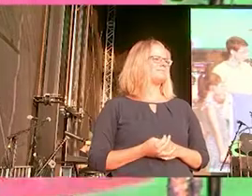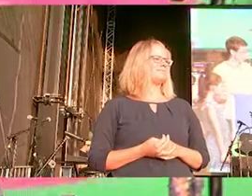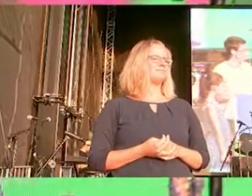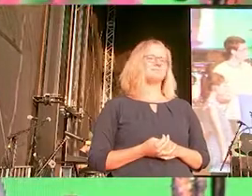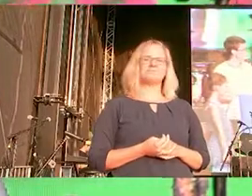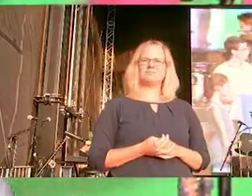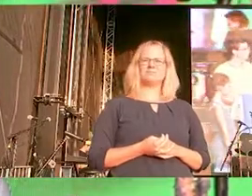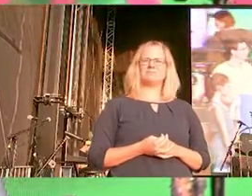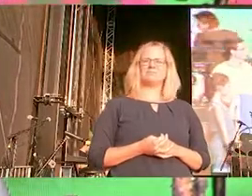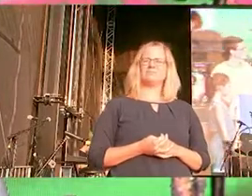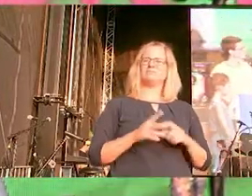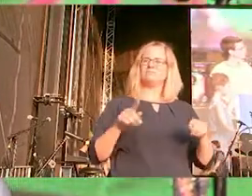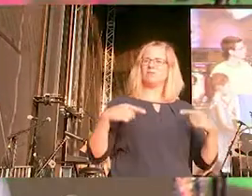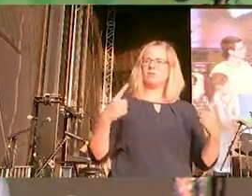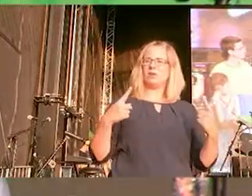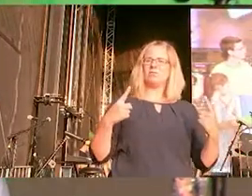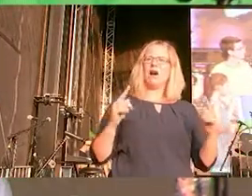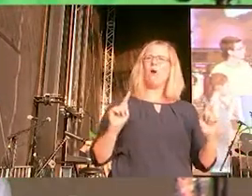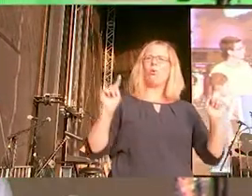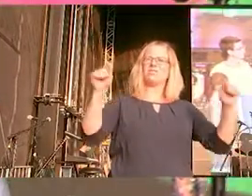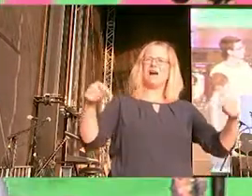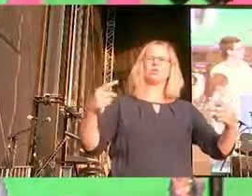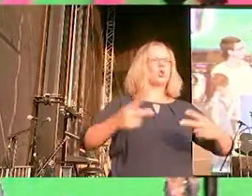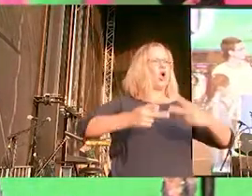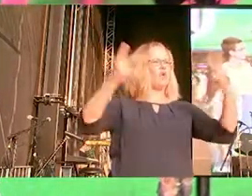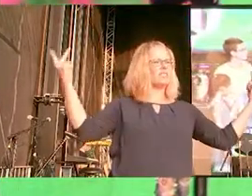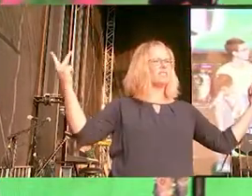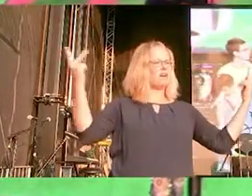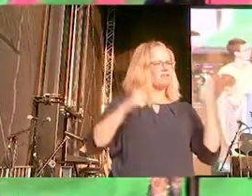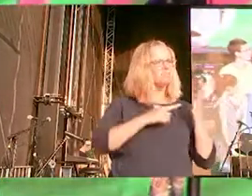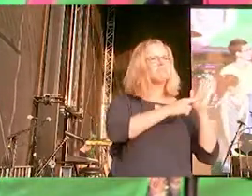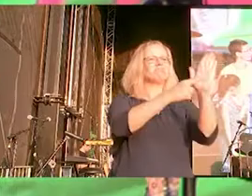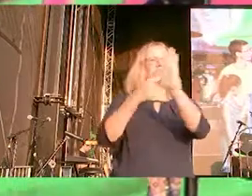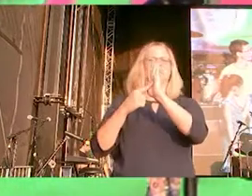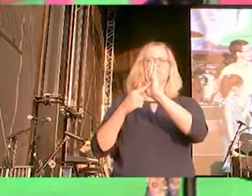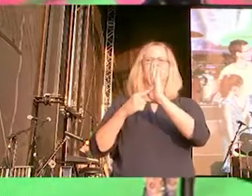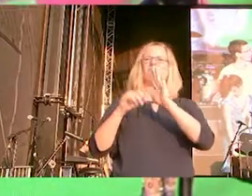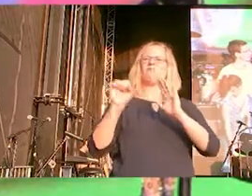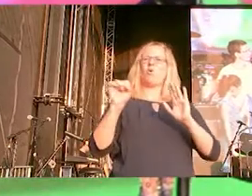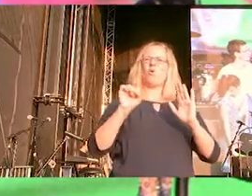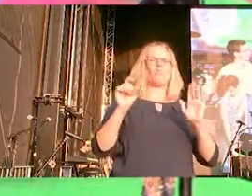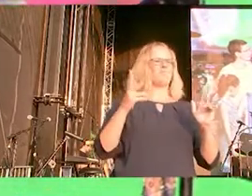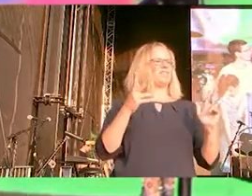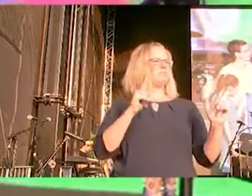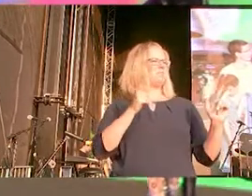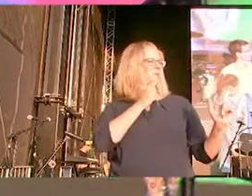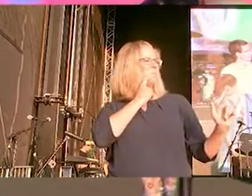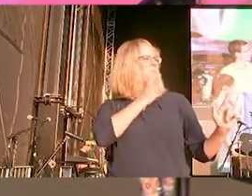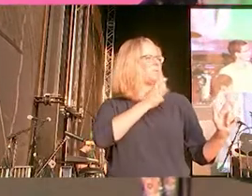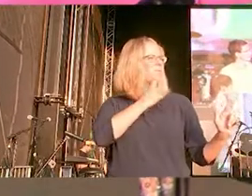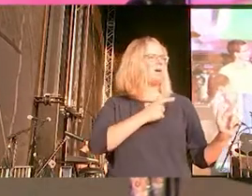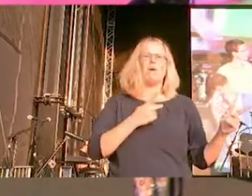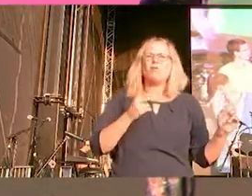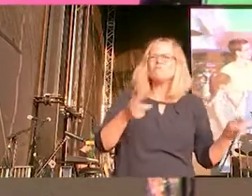Und damit sind dann auch in Öffentlichkeit gegangen, weil haben sie sich dann irgendwie angespürt gefühlt. Dass da muss dann etwas